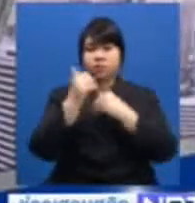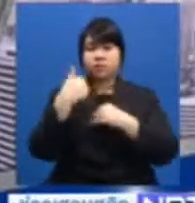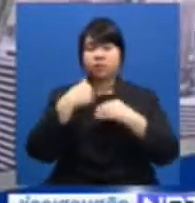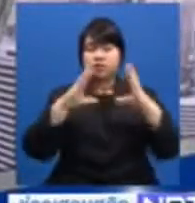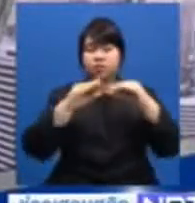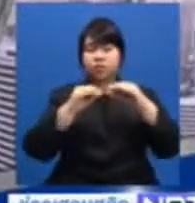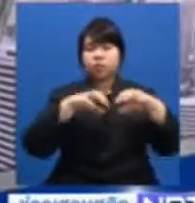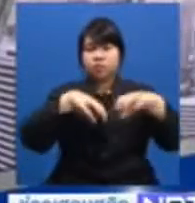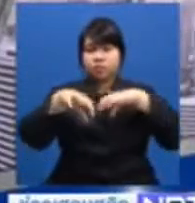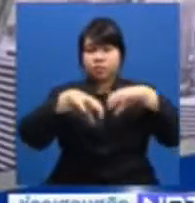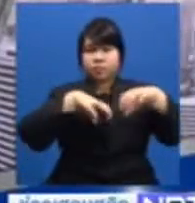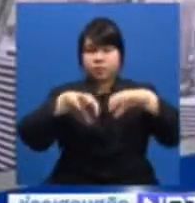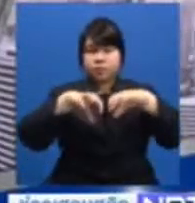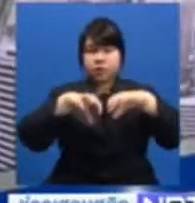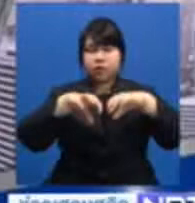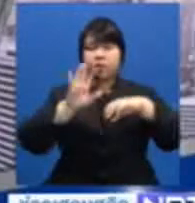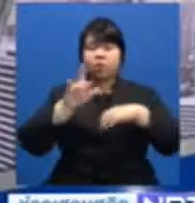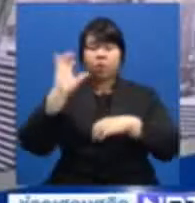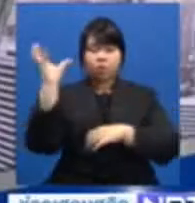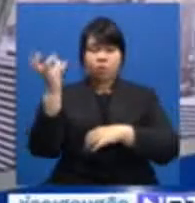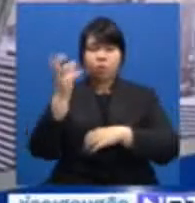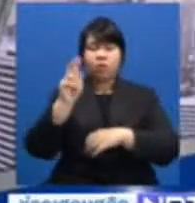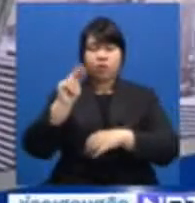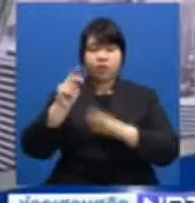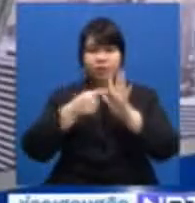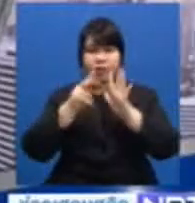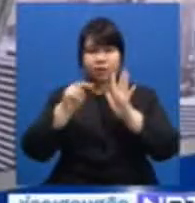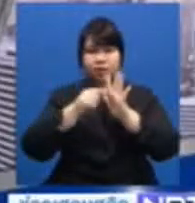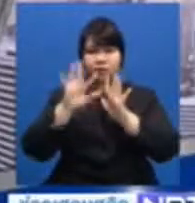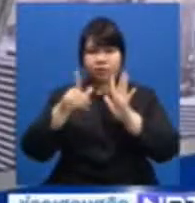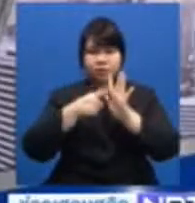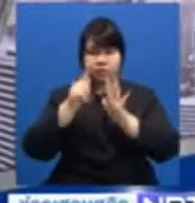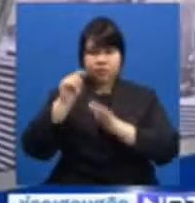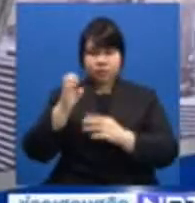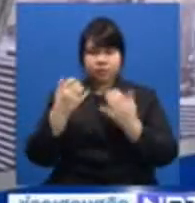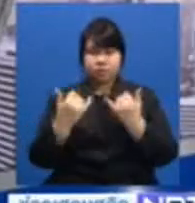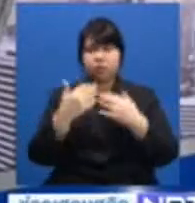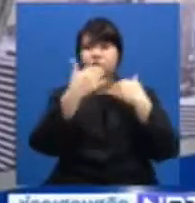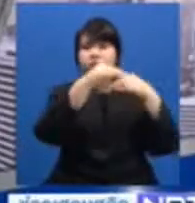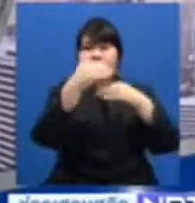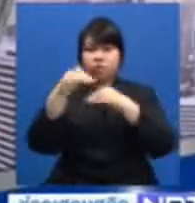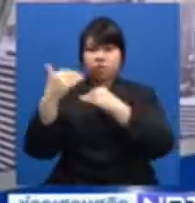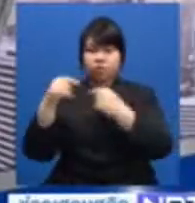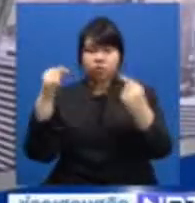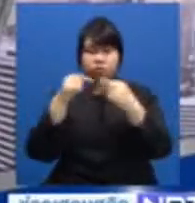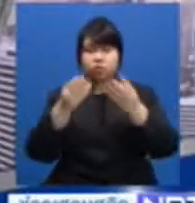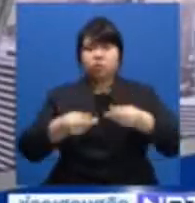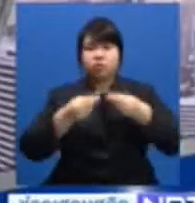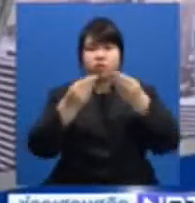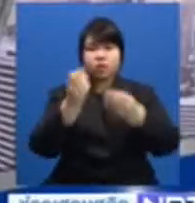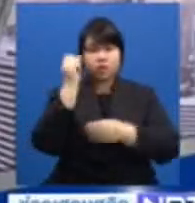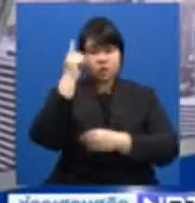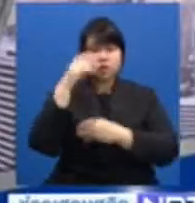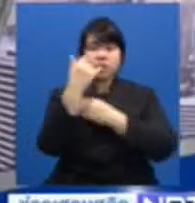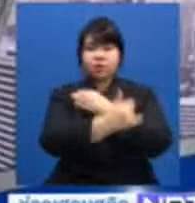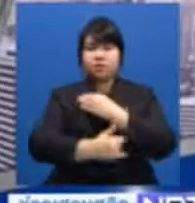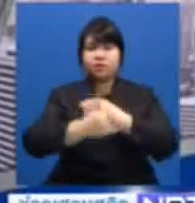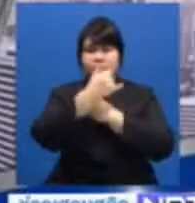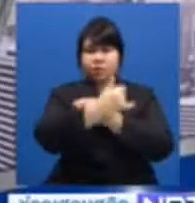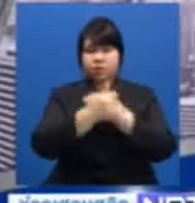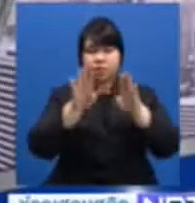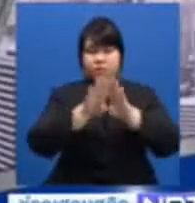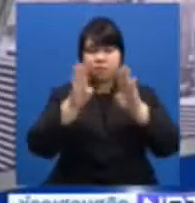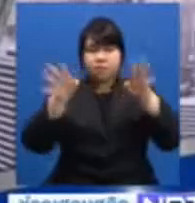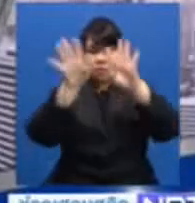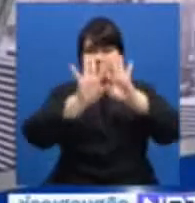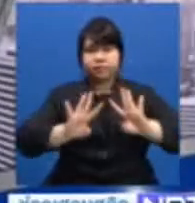จัดประชุมวิชาการนานาชาติเกี่ยวกับด้านการขนส่งเพื่อสร้างความเข้าใจและความร่วมมือกับประเทศเพื่อนบ้านรองรับการเปิด